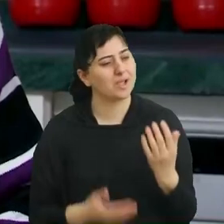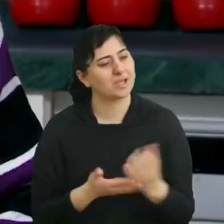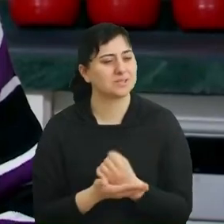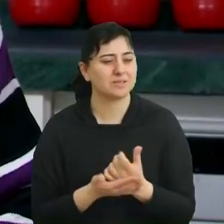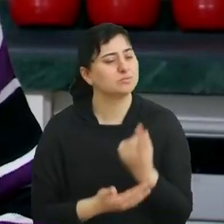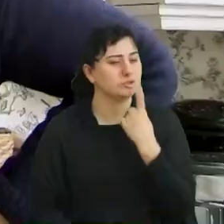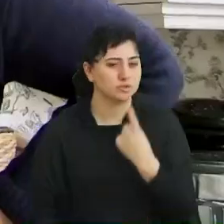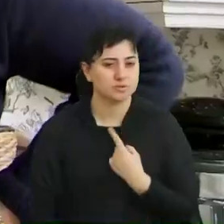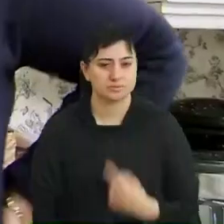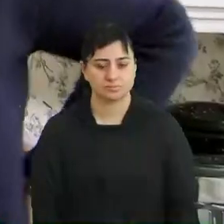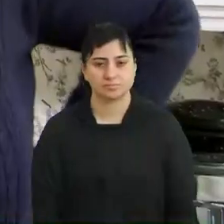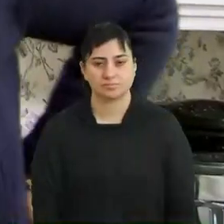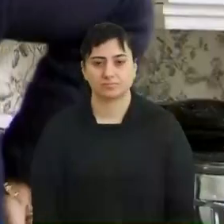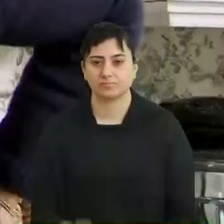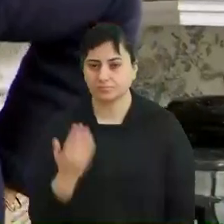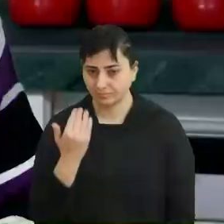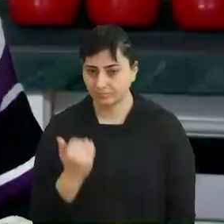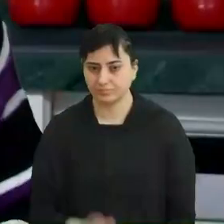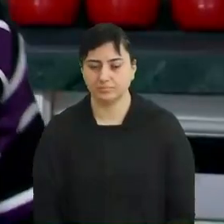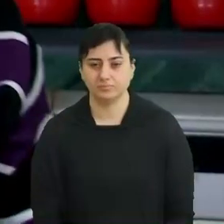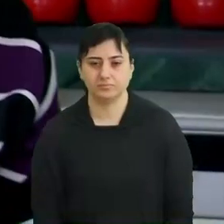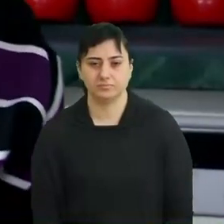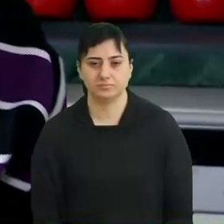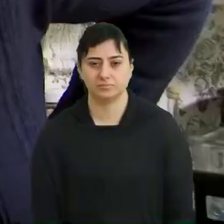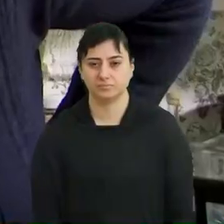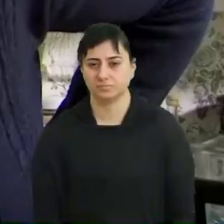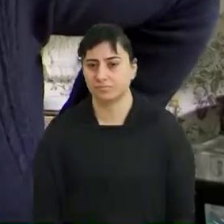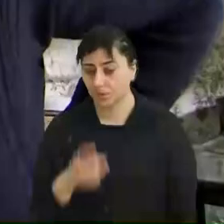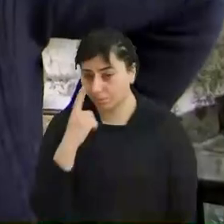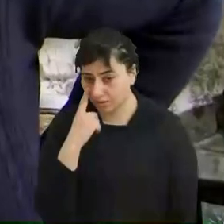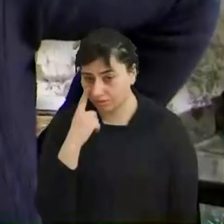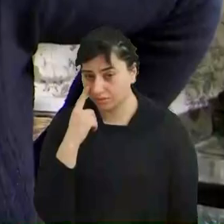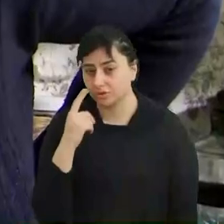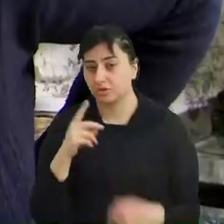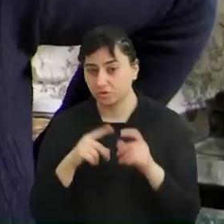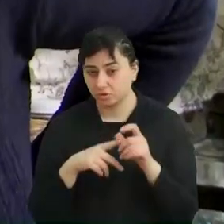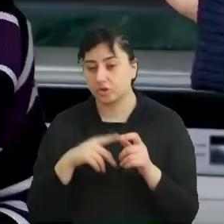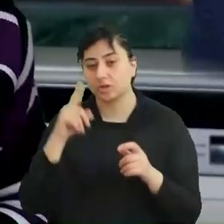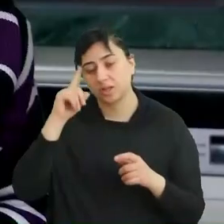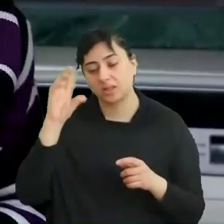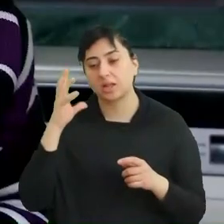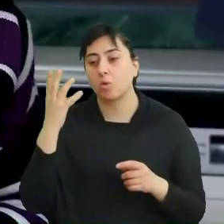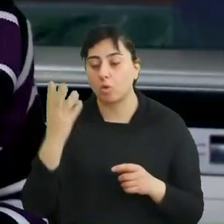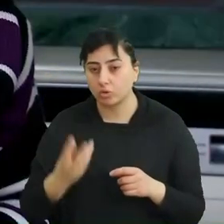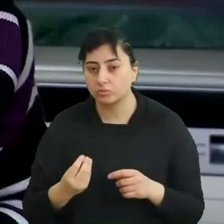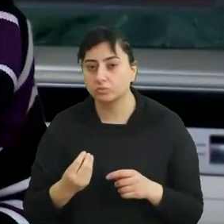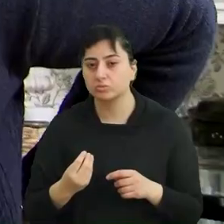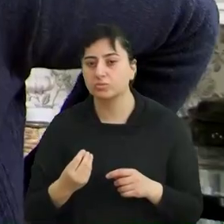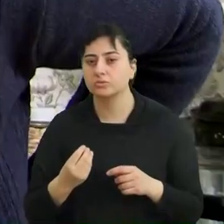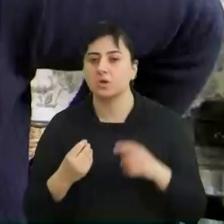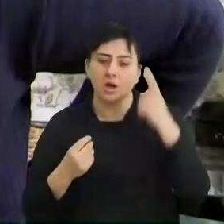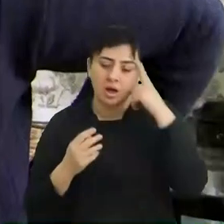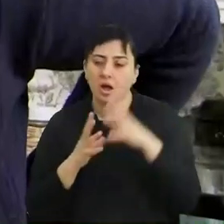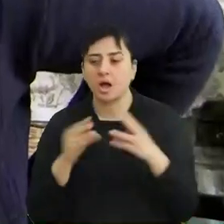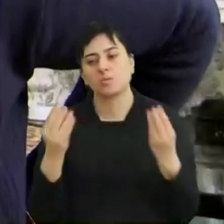kazanayım hayatım. Söyle. Kulağına eğdi. Bak şimdi. Şükrü kafayı yemiş. Gram akıl